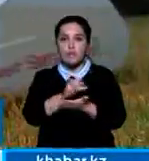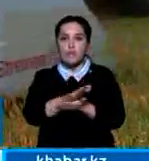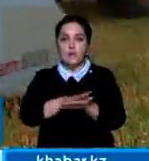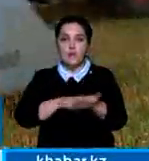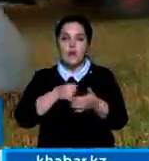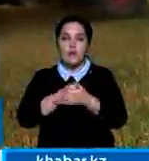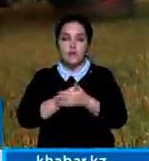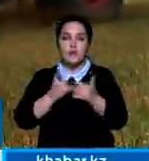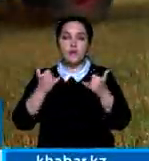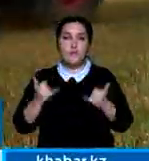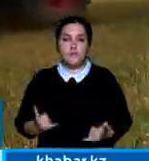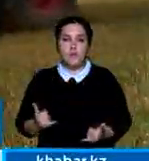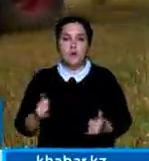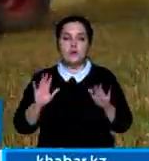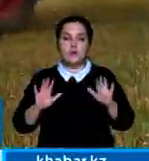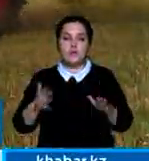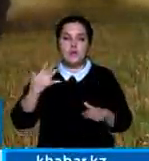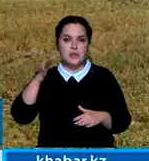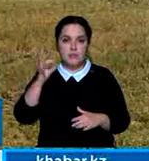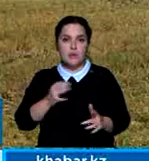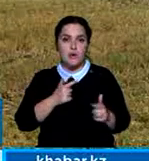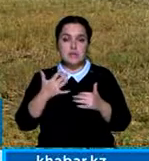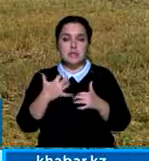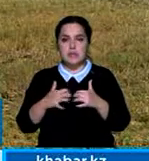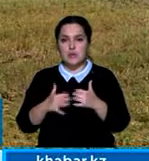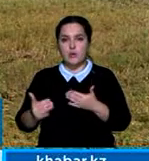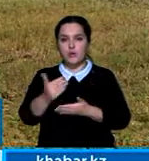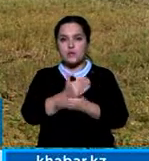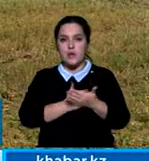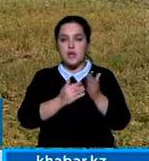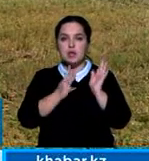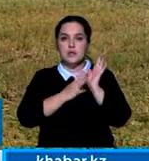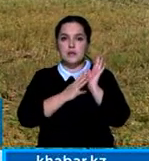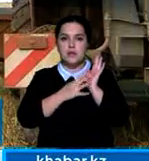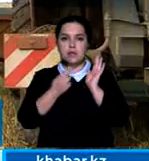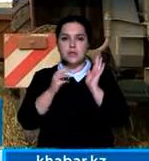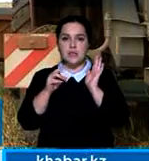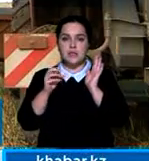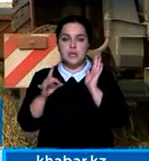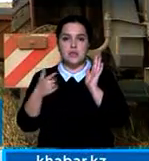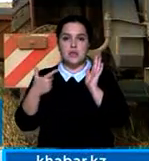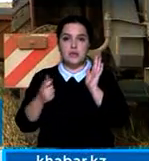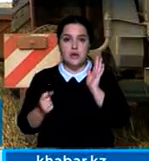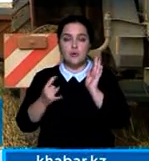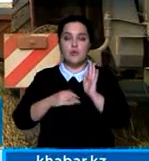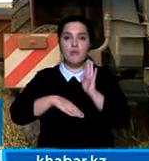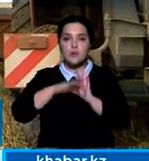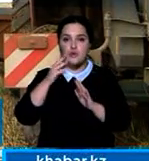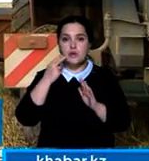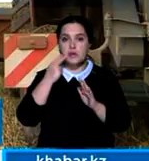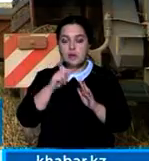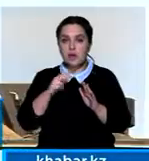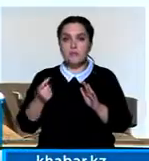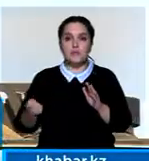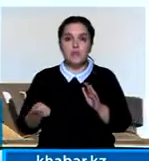пор. Обмолочена лишь половина хлебных полей. Средняя урожайность чуть больше 9 центнеров с гектара. Повышение качества пшеницы в